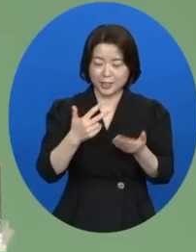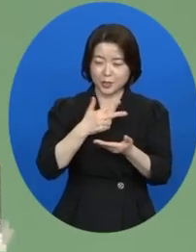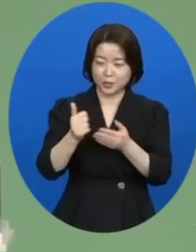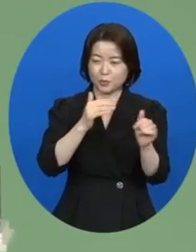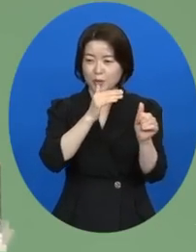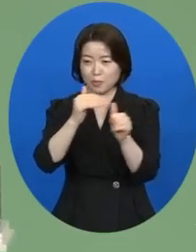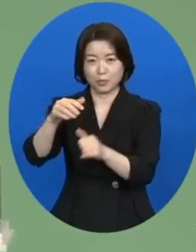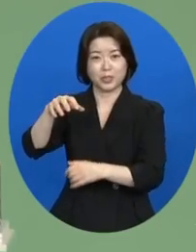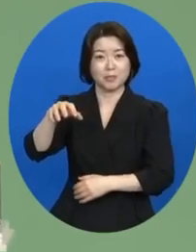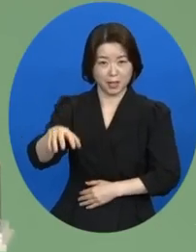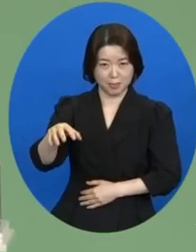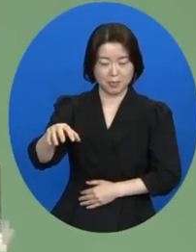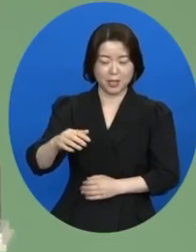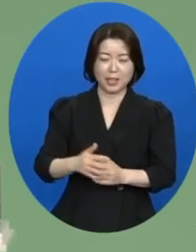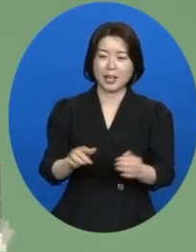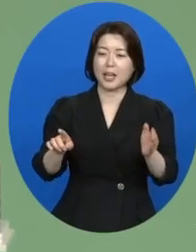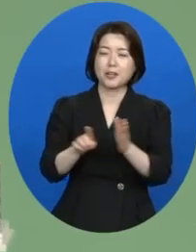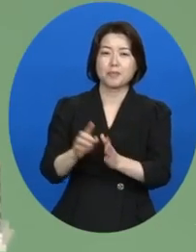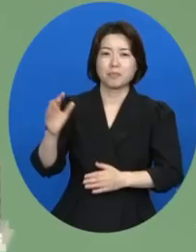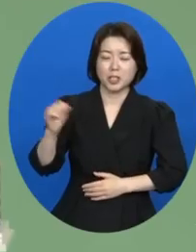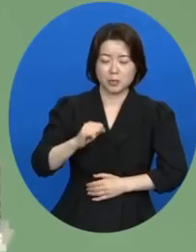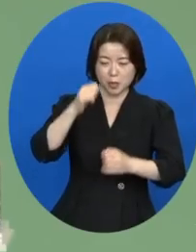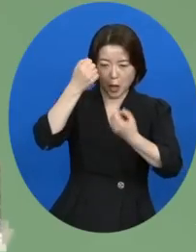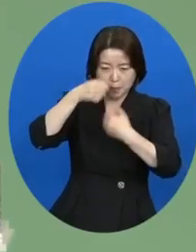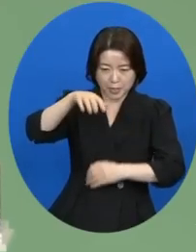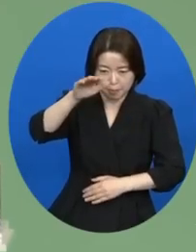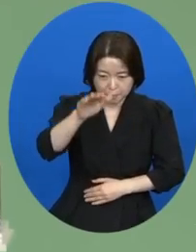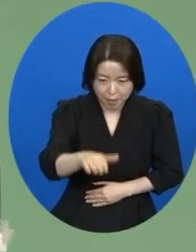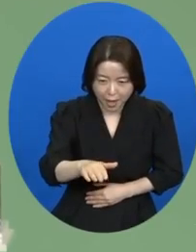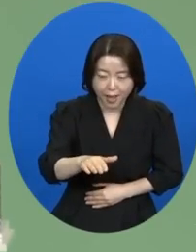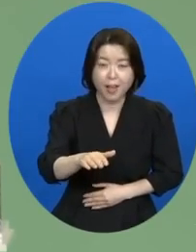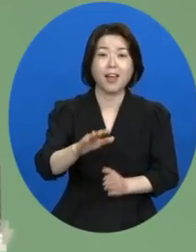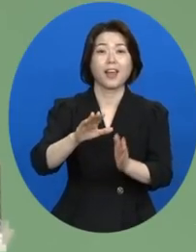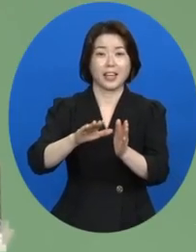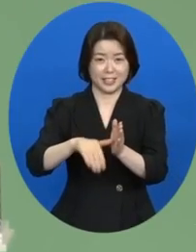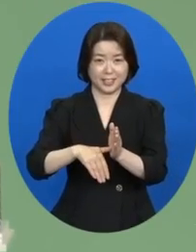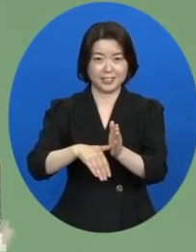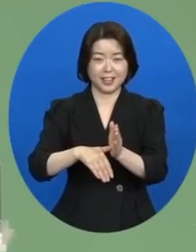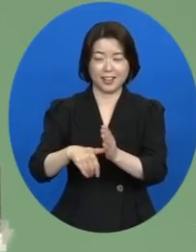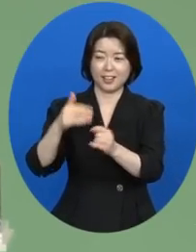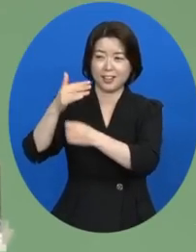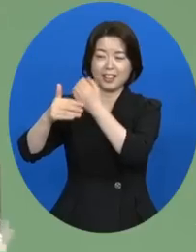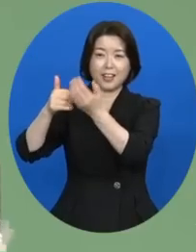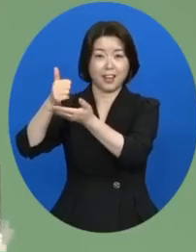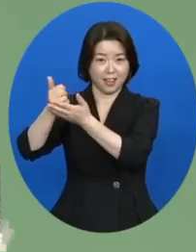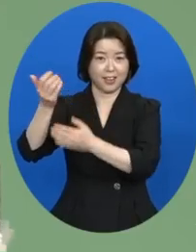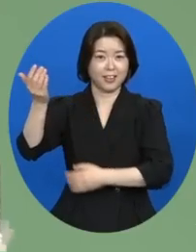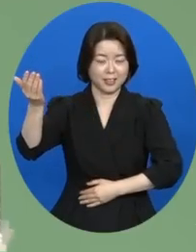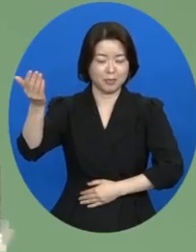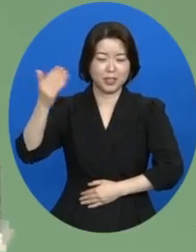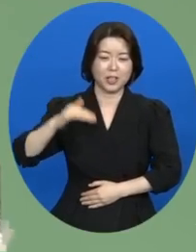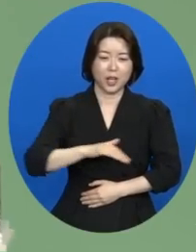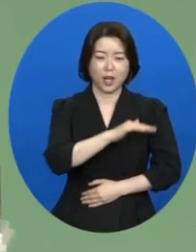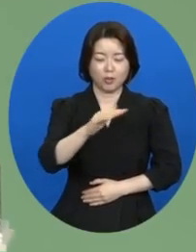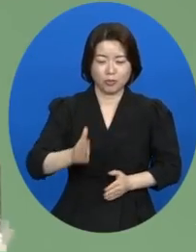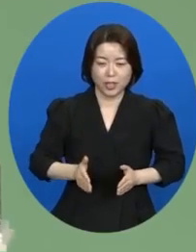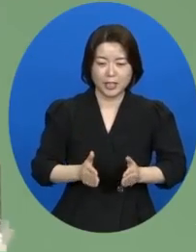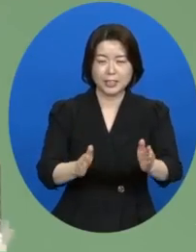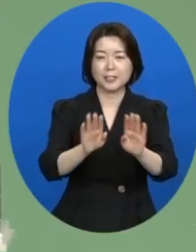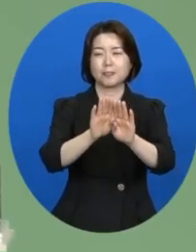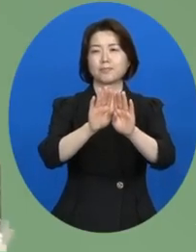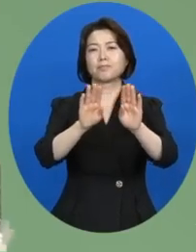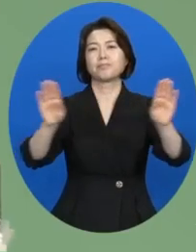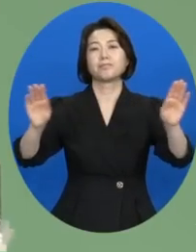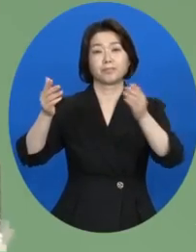부르심 앞에 믿음으로 발을 내딛었을 때 하느님께서 우리의 길을